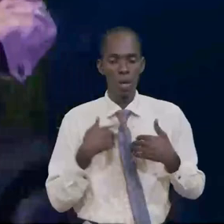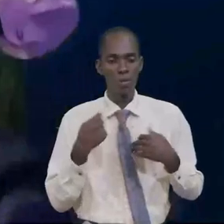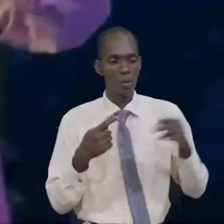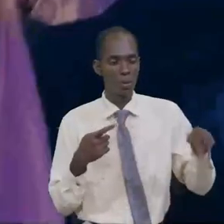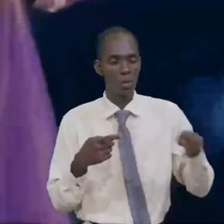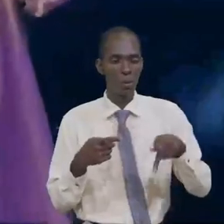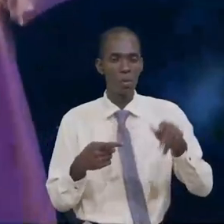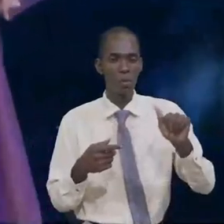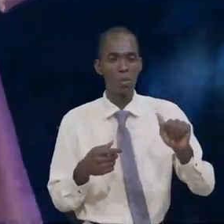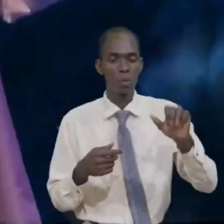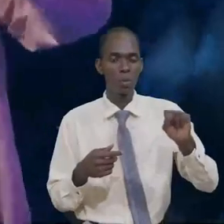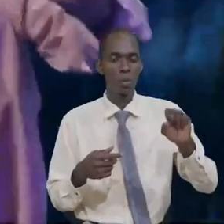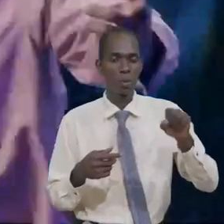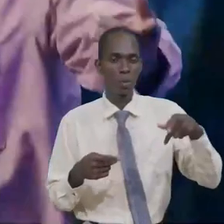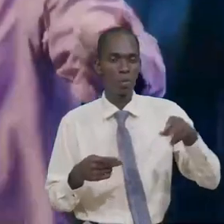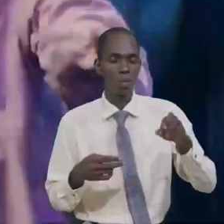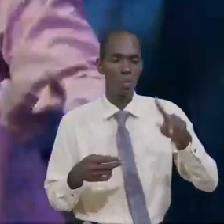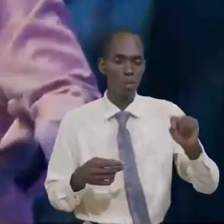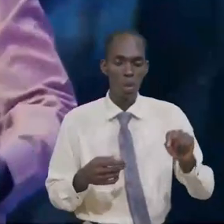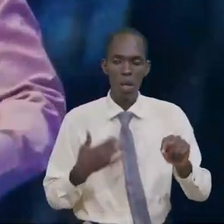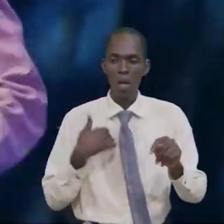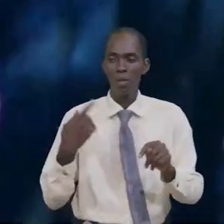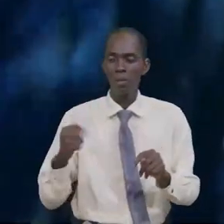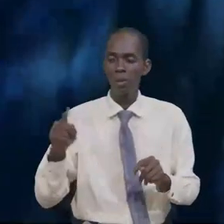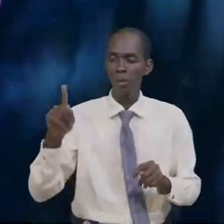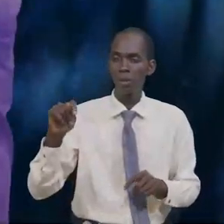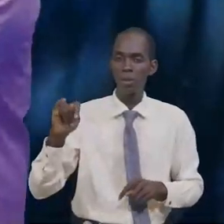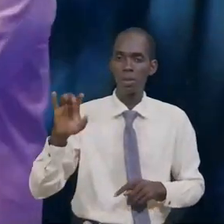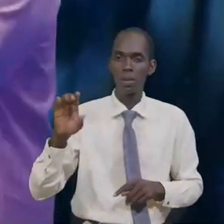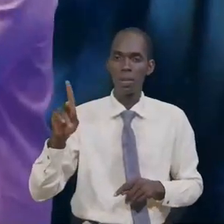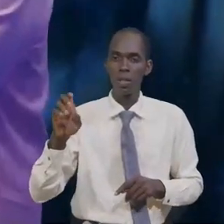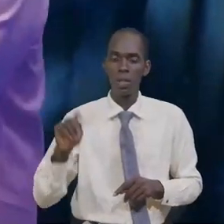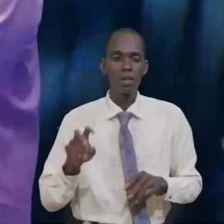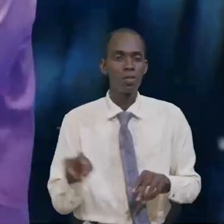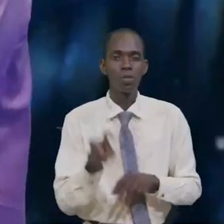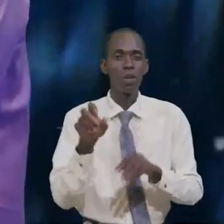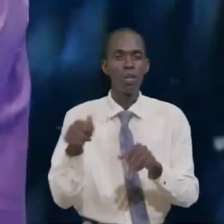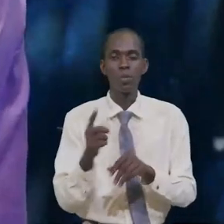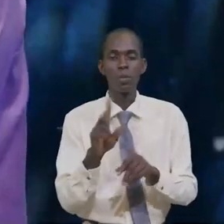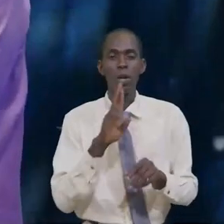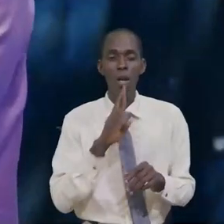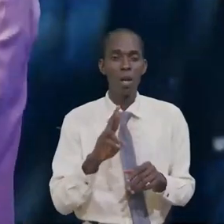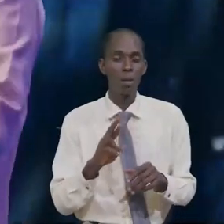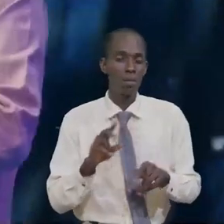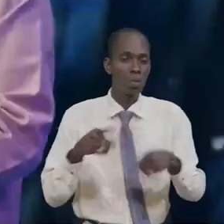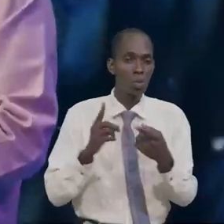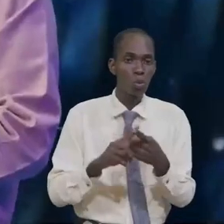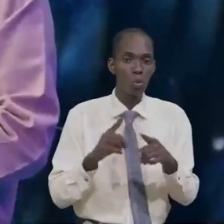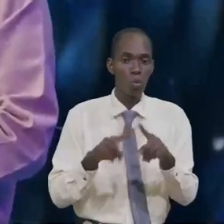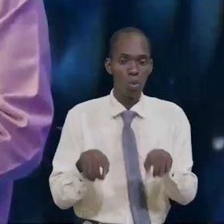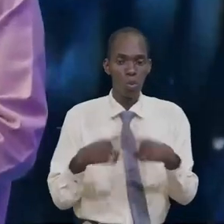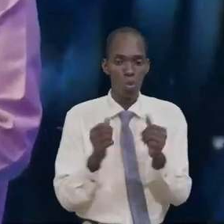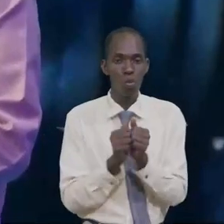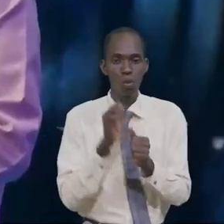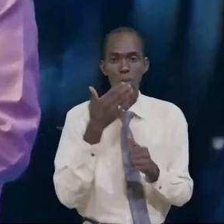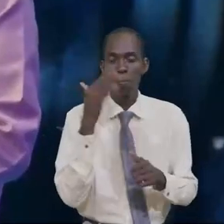vas n'importe où tu veux aller tu emportes ton mot ta mauvaise attitude là-bas et une